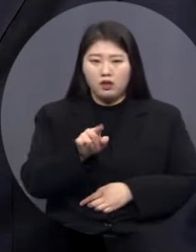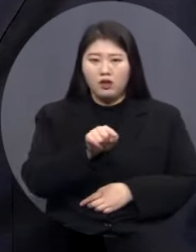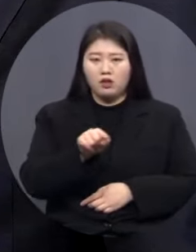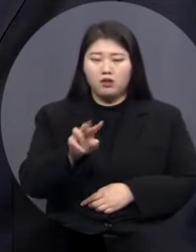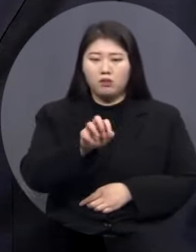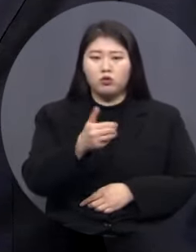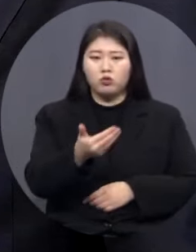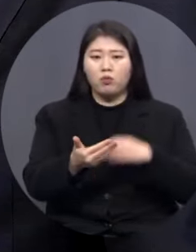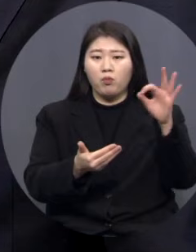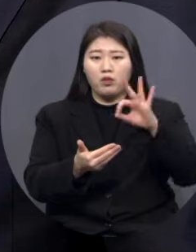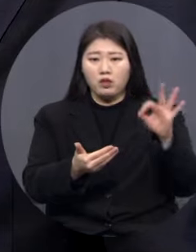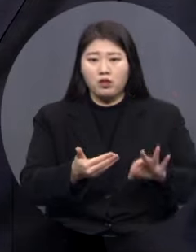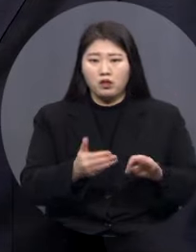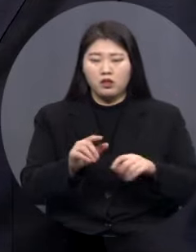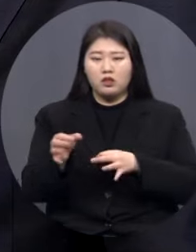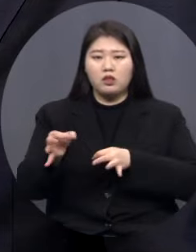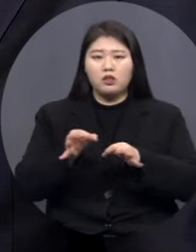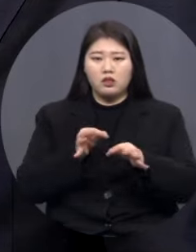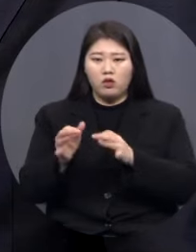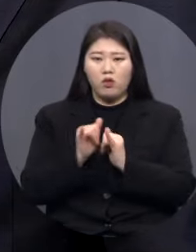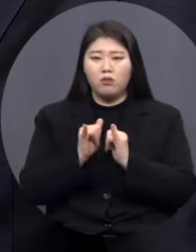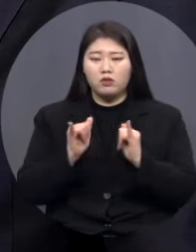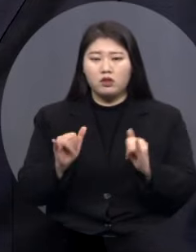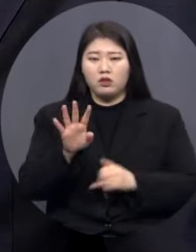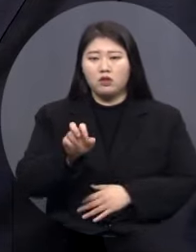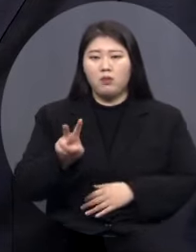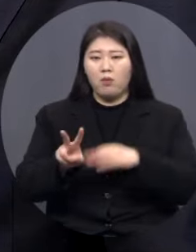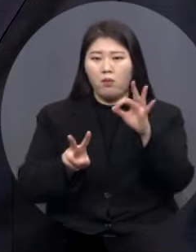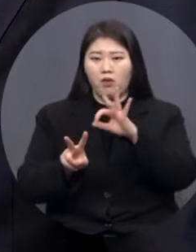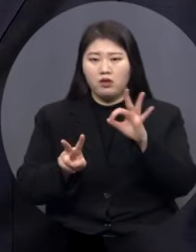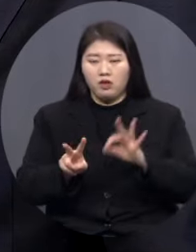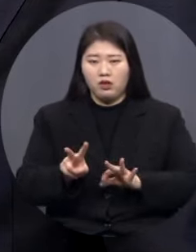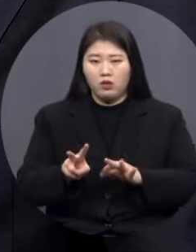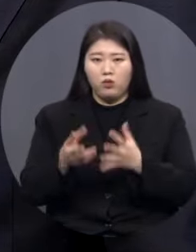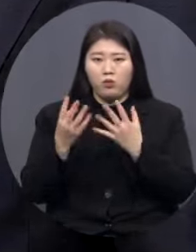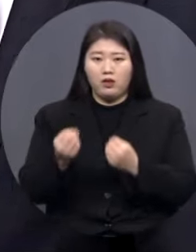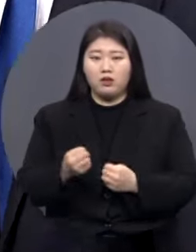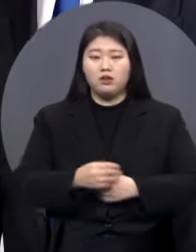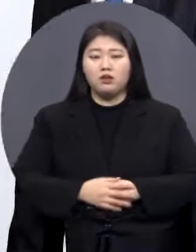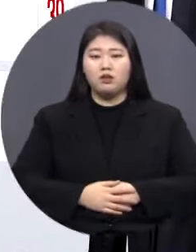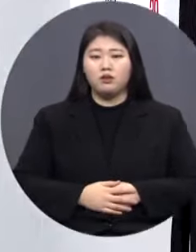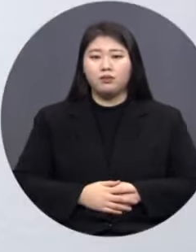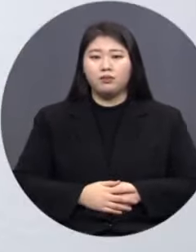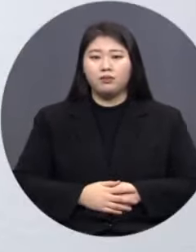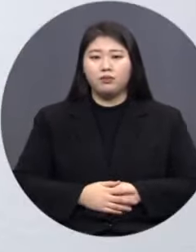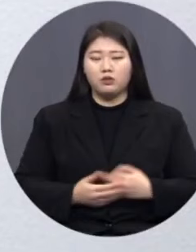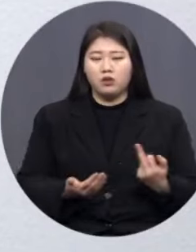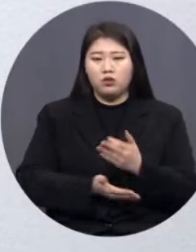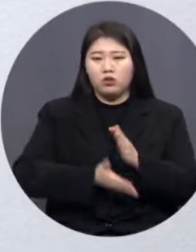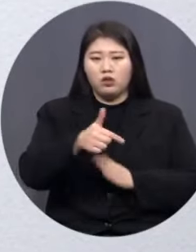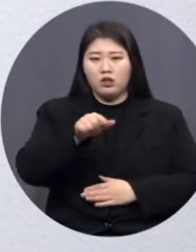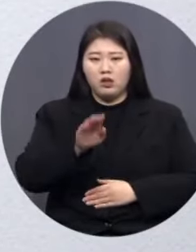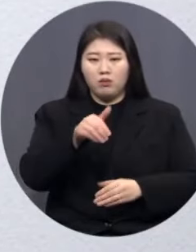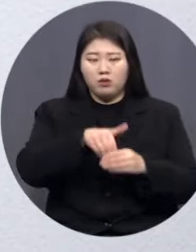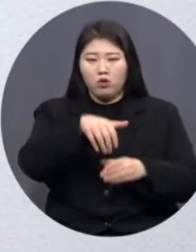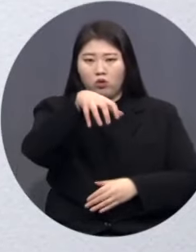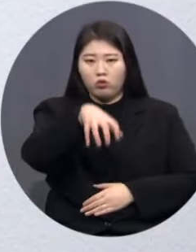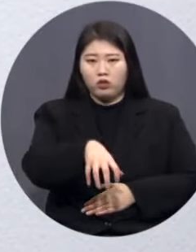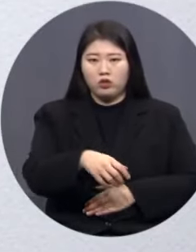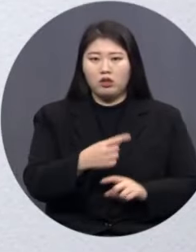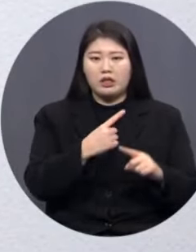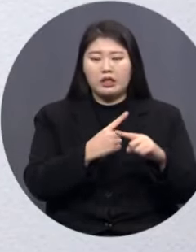39% 자영업에서 42% 상대적으로 많았습니다 제주시 갑선 거구에서